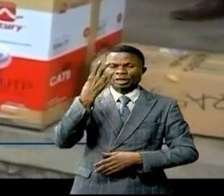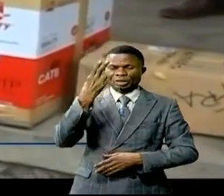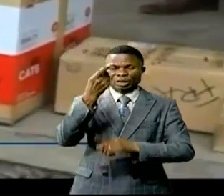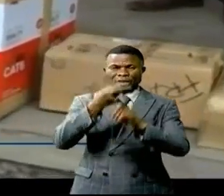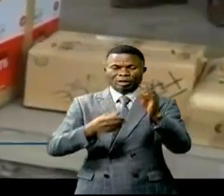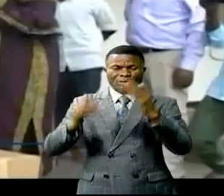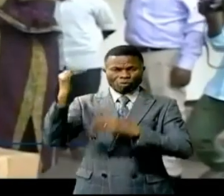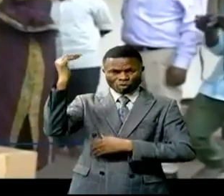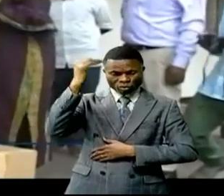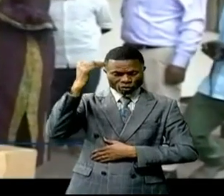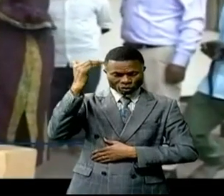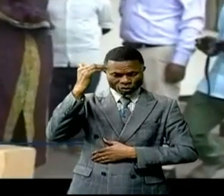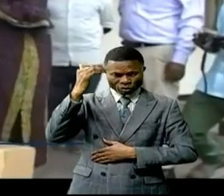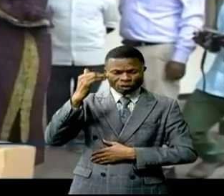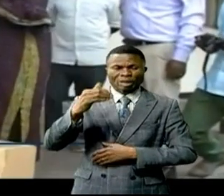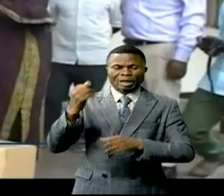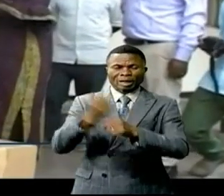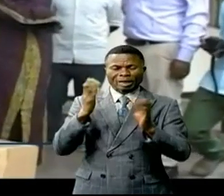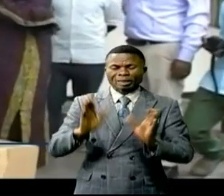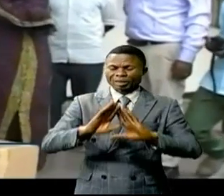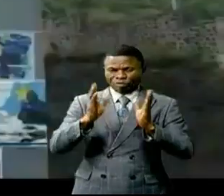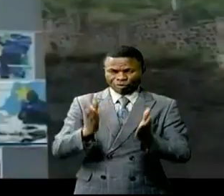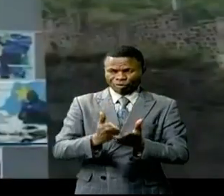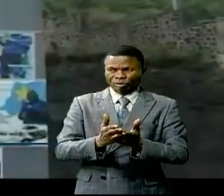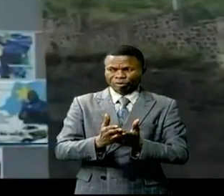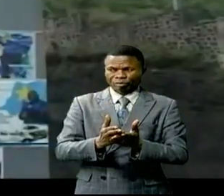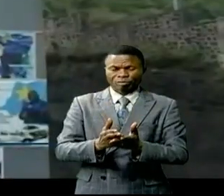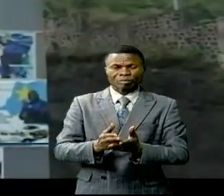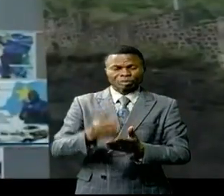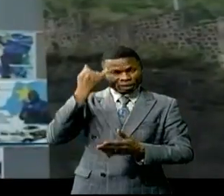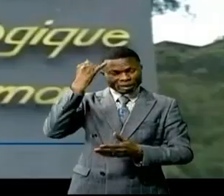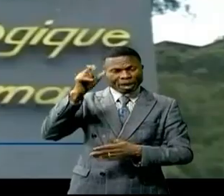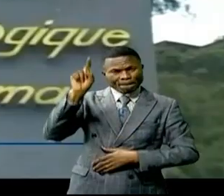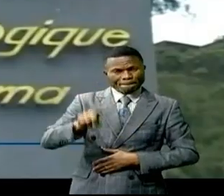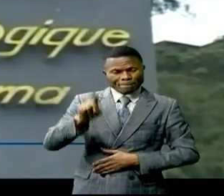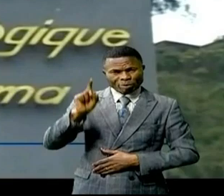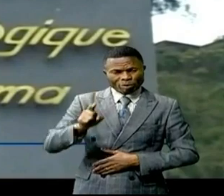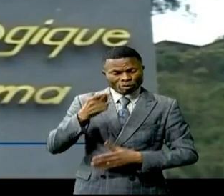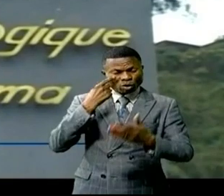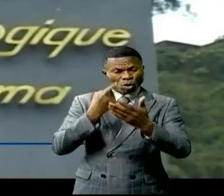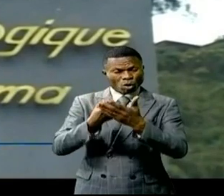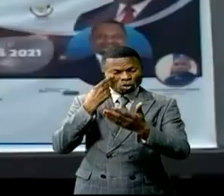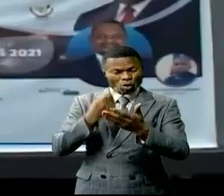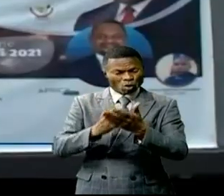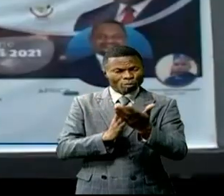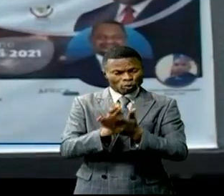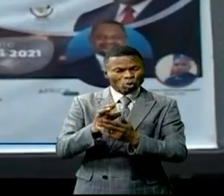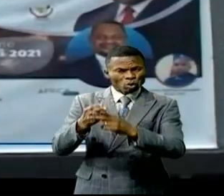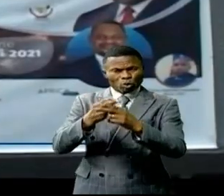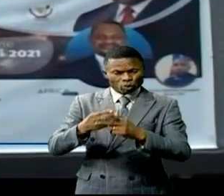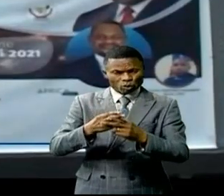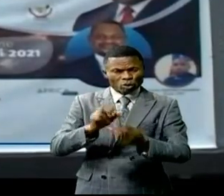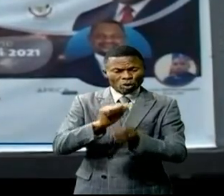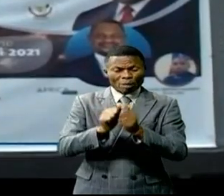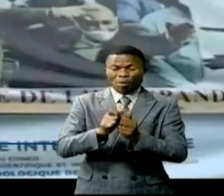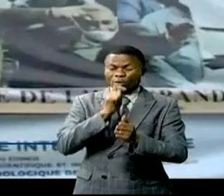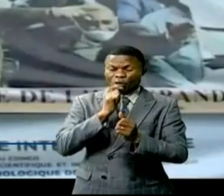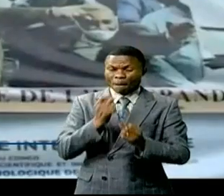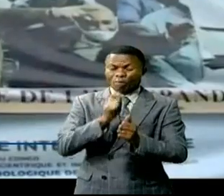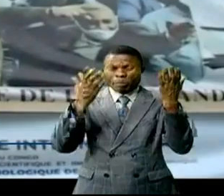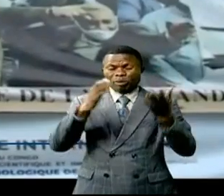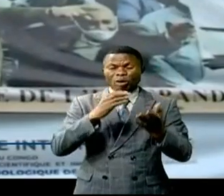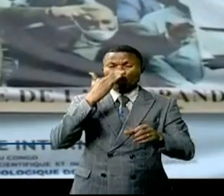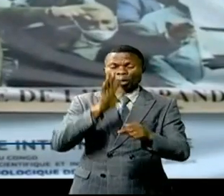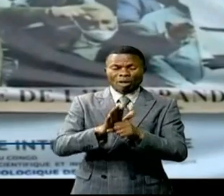généraux de l'OVG et son personnel. Acheté sur base de besoins de l'Observatoire à l'issue de la promesse faite par le chef